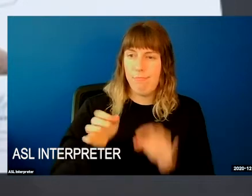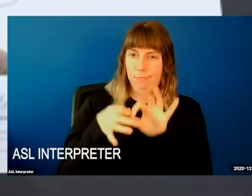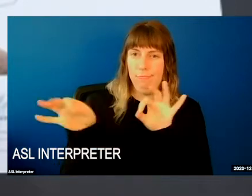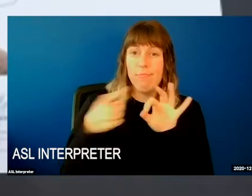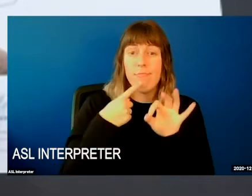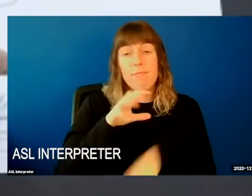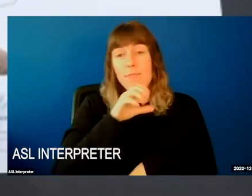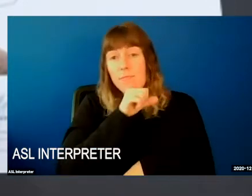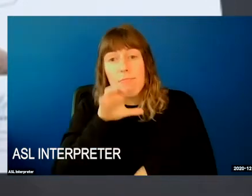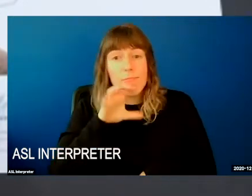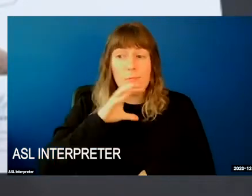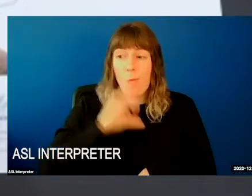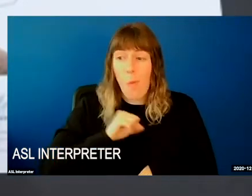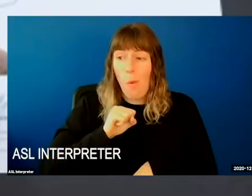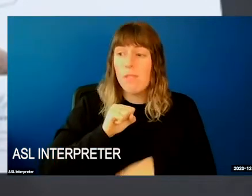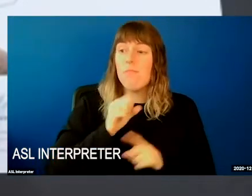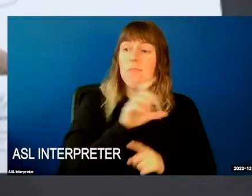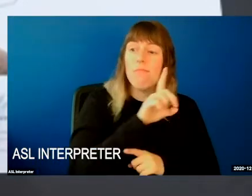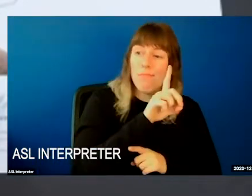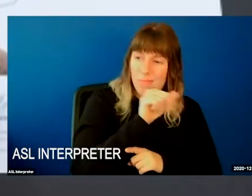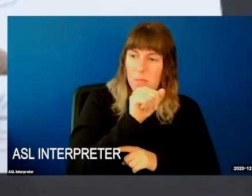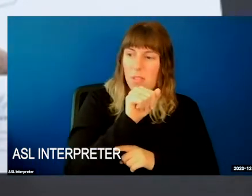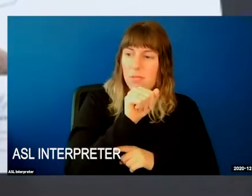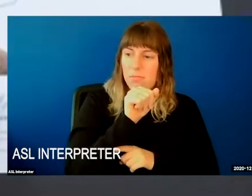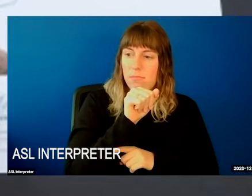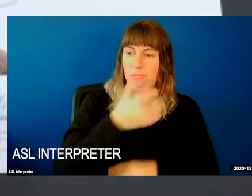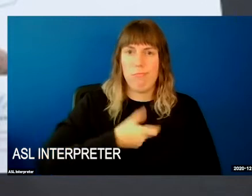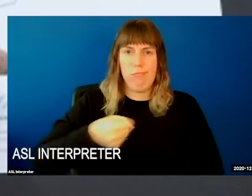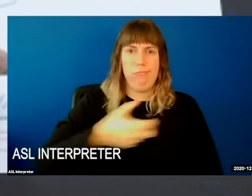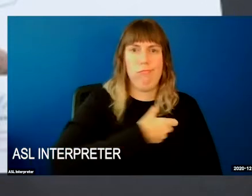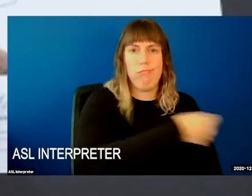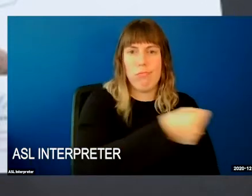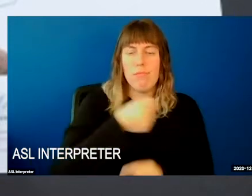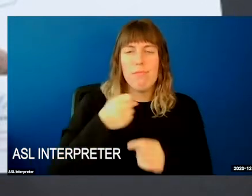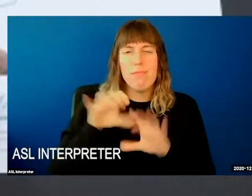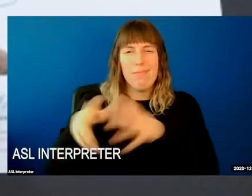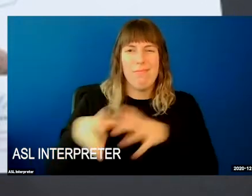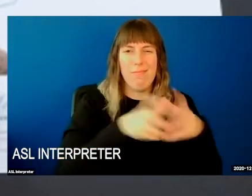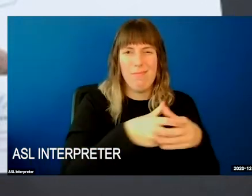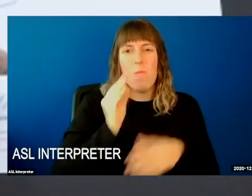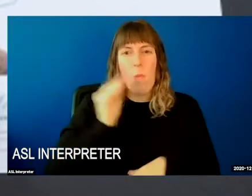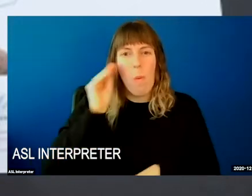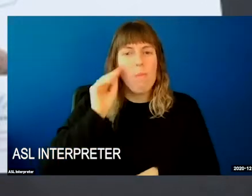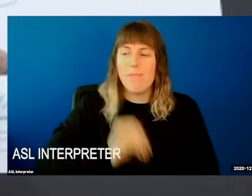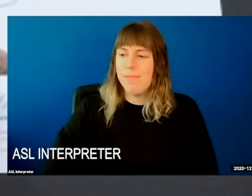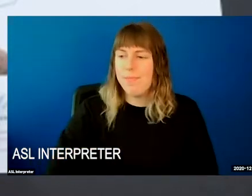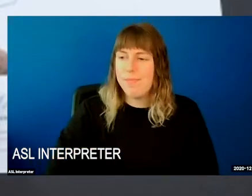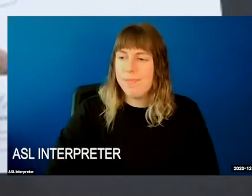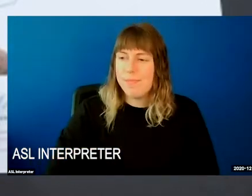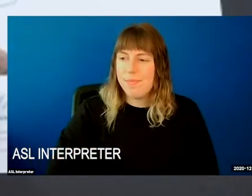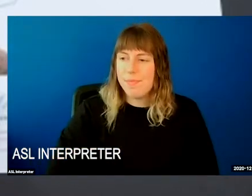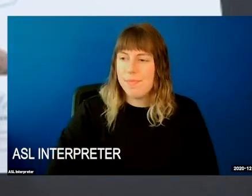des citoyens normaux, qu'on peut dire. Souvent, les personnes handicapées, les personnes âgées qui ont besoin d'assistance dans leur quotidien, dans leur